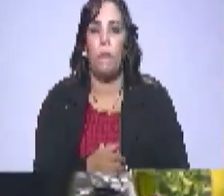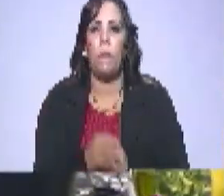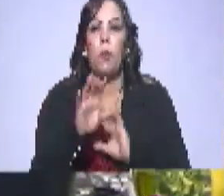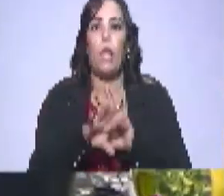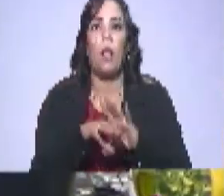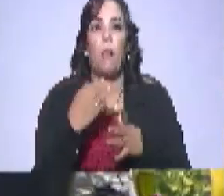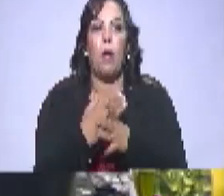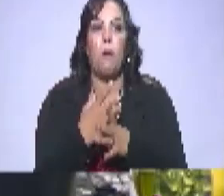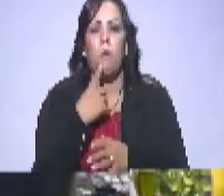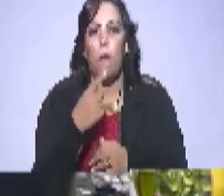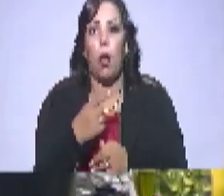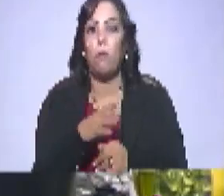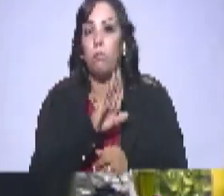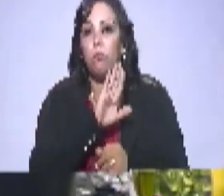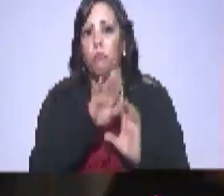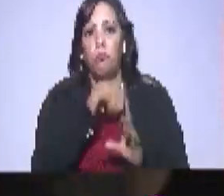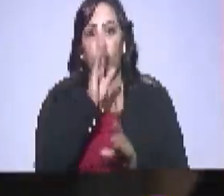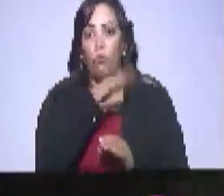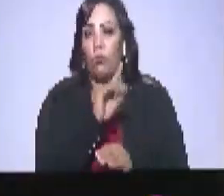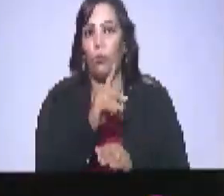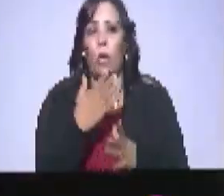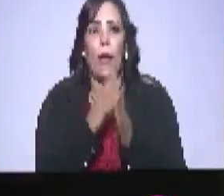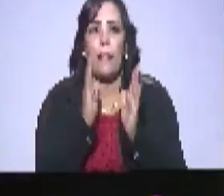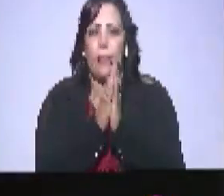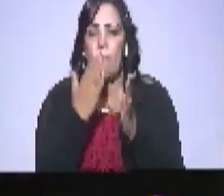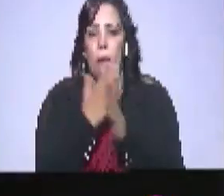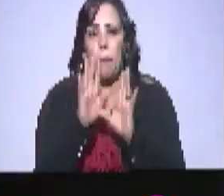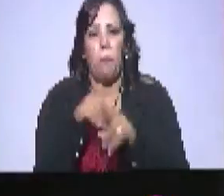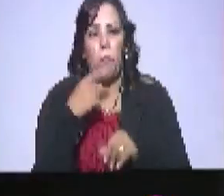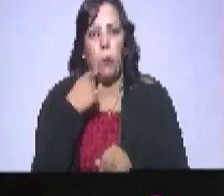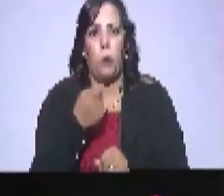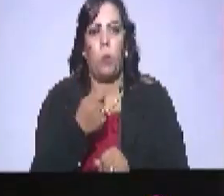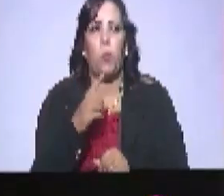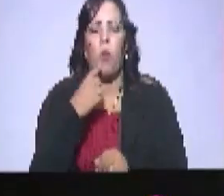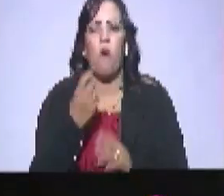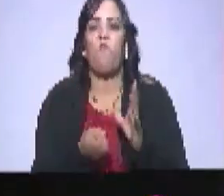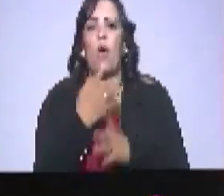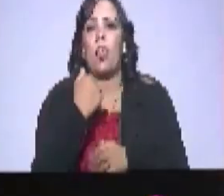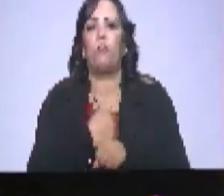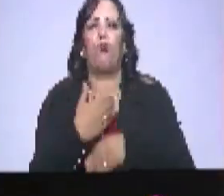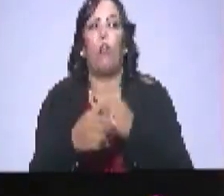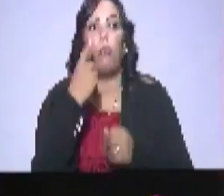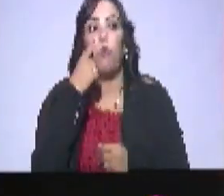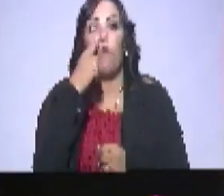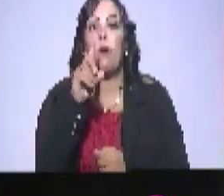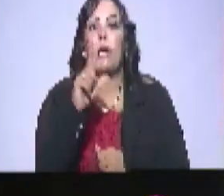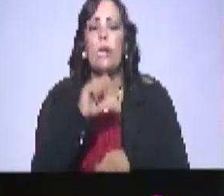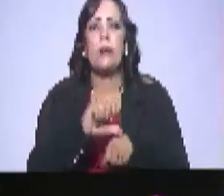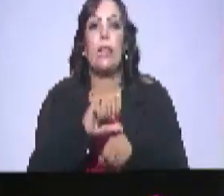دي مش كاتشف اللي مش مكتوبه، وانا بعتذر للاعداد. دي مش مكتوبه، ده انا لقيتها وانا شغال.